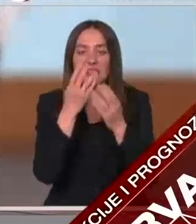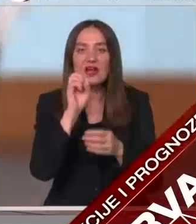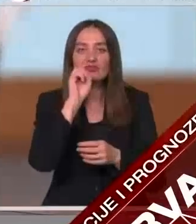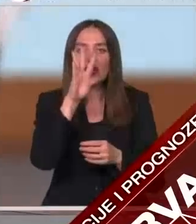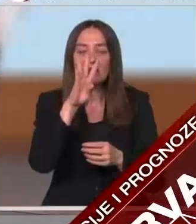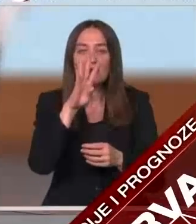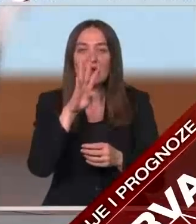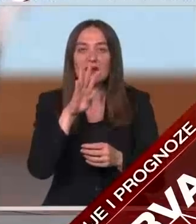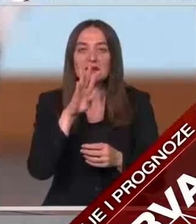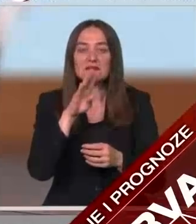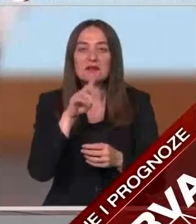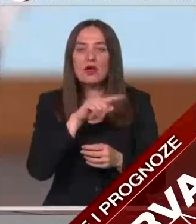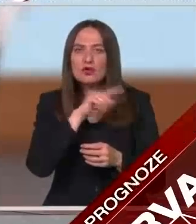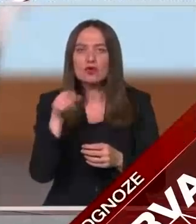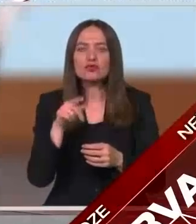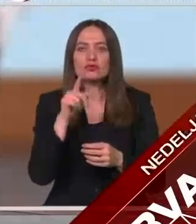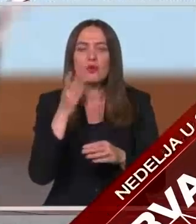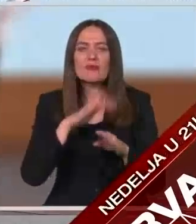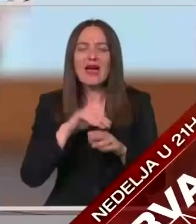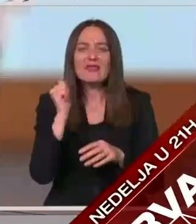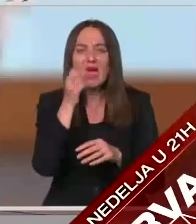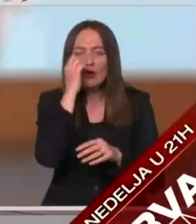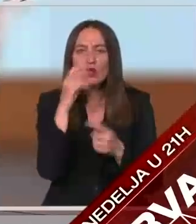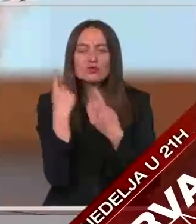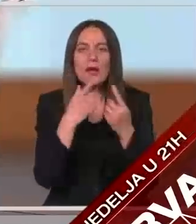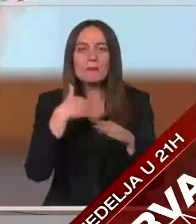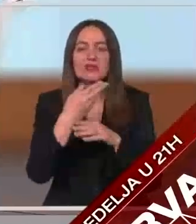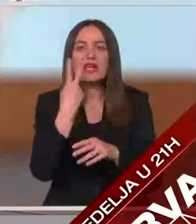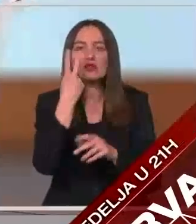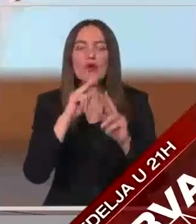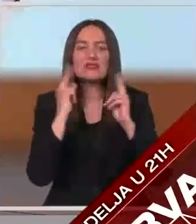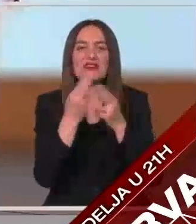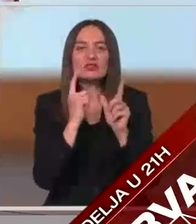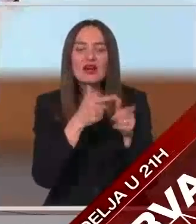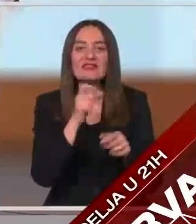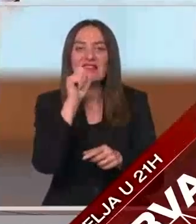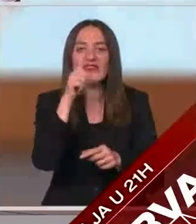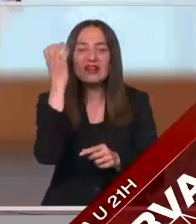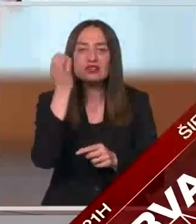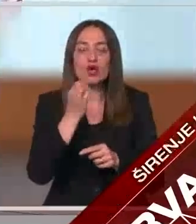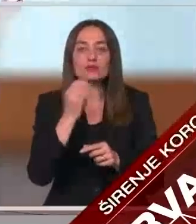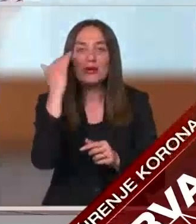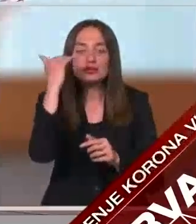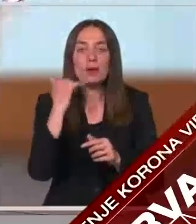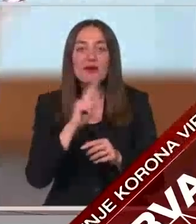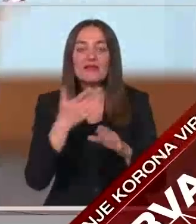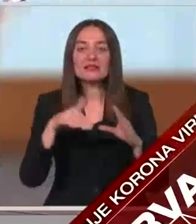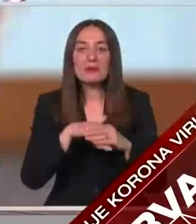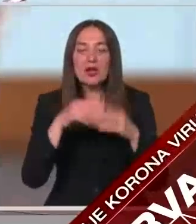14, došli su na najgoru situaciju nakon Drugog svjetskog rata. 12% je stopa nezaposlenosti. U